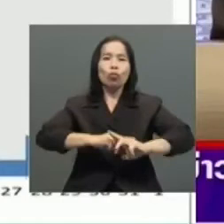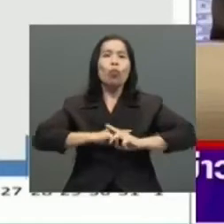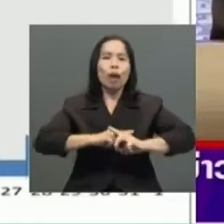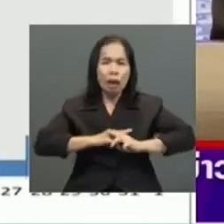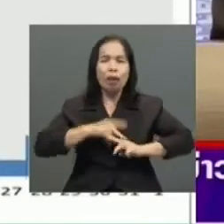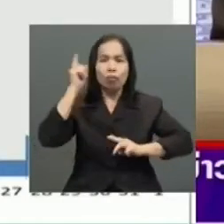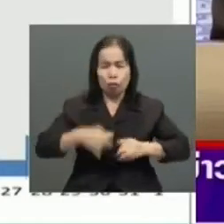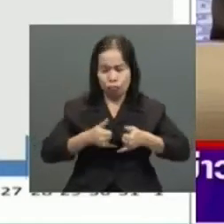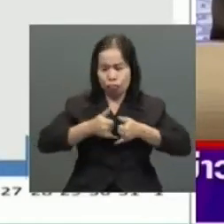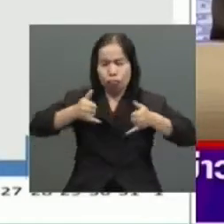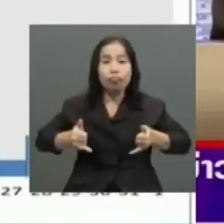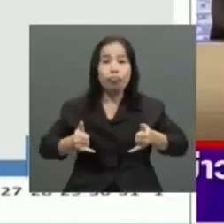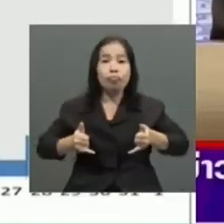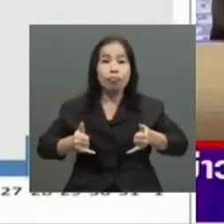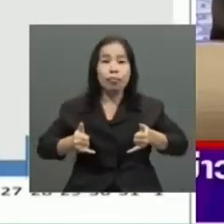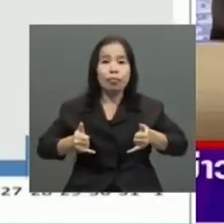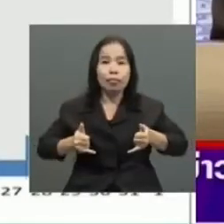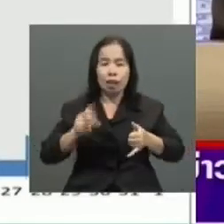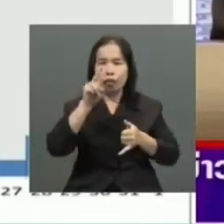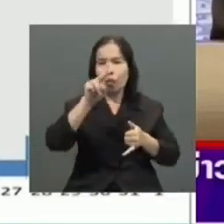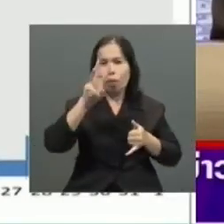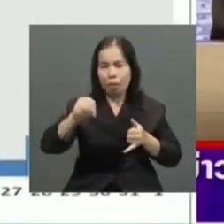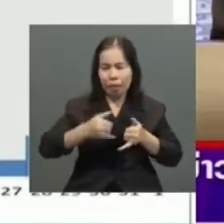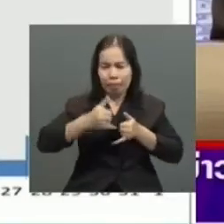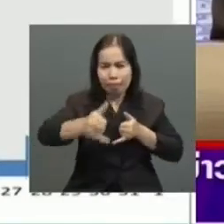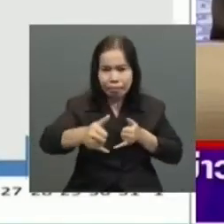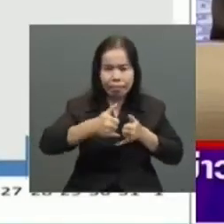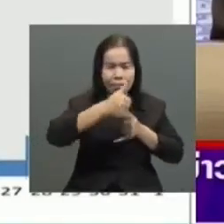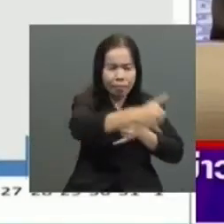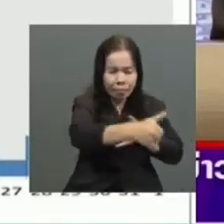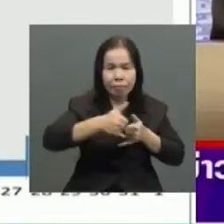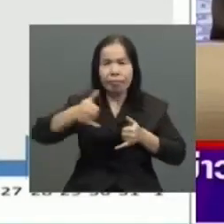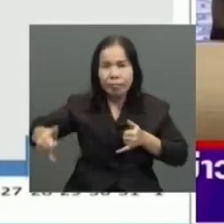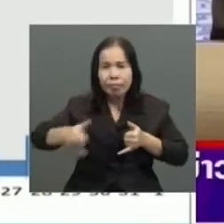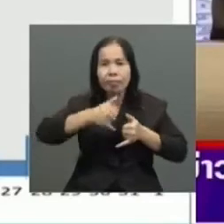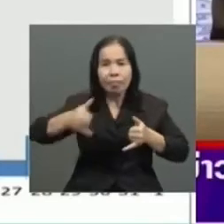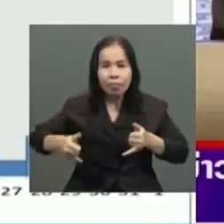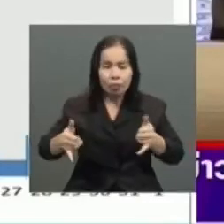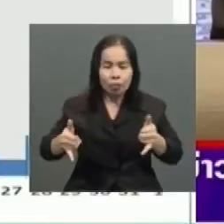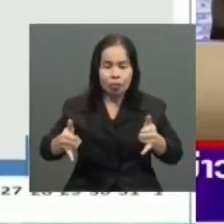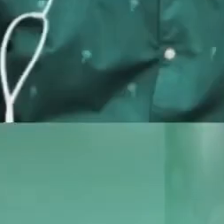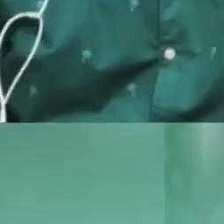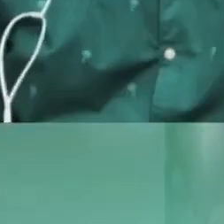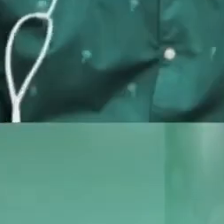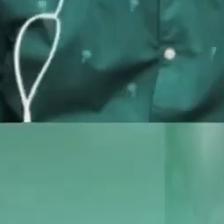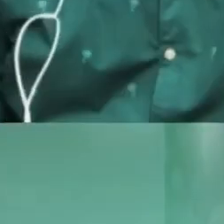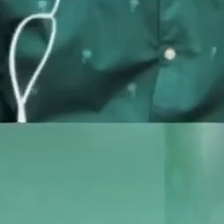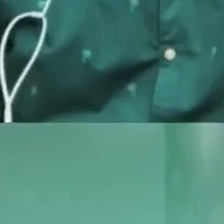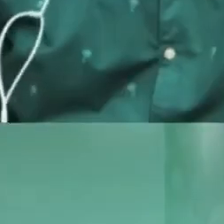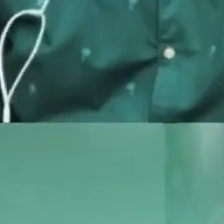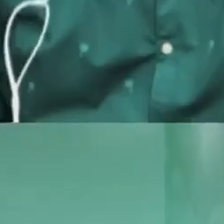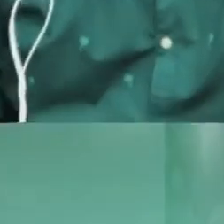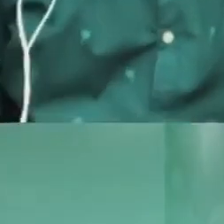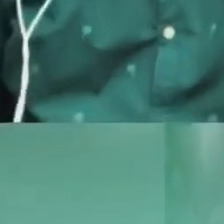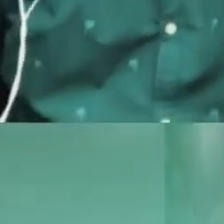ระยะห่างของบุคคลไม่ต่ำกว่า2เมตรอยู่ด้วยนะครับตรงนี้มีความสำคัญอย่างยิ่งนะครับ คือถึง